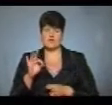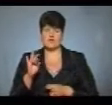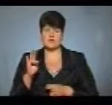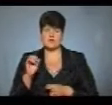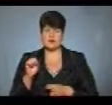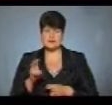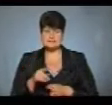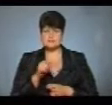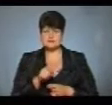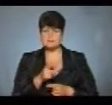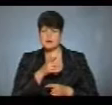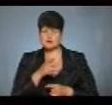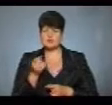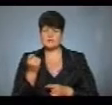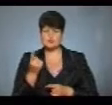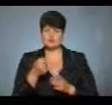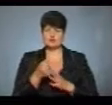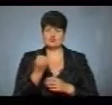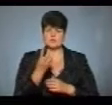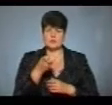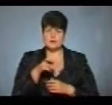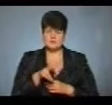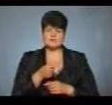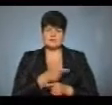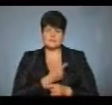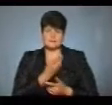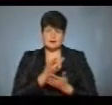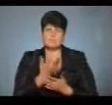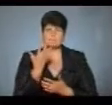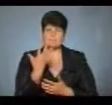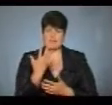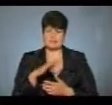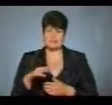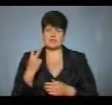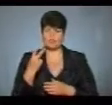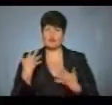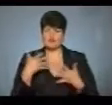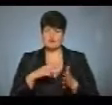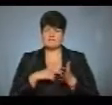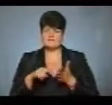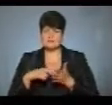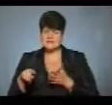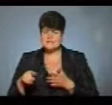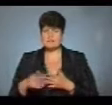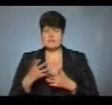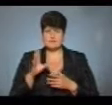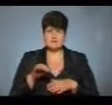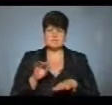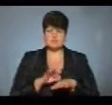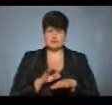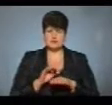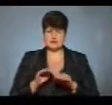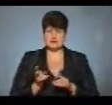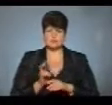період з 11 по 14 липня з таким діагнозом ушпиталили 5 дітей, 2 уже виписали, усі хворі діти відвідували дошкільний